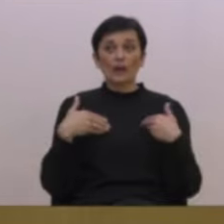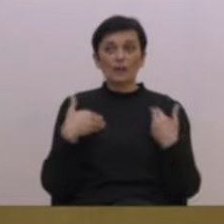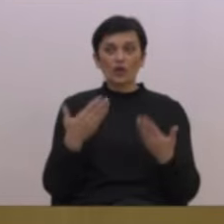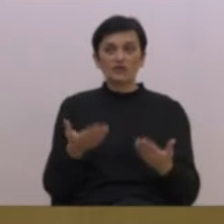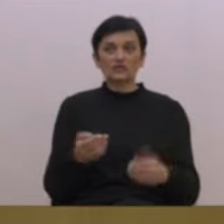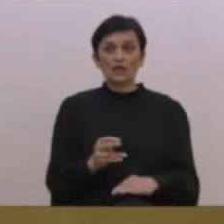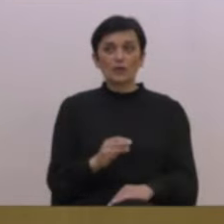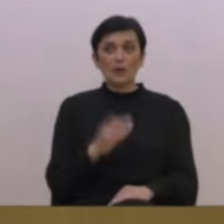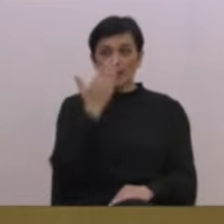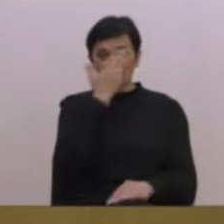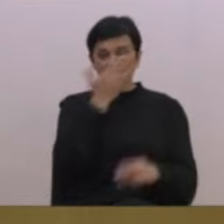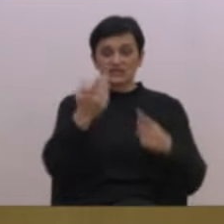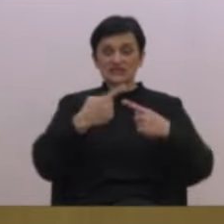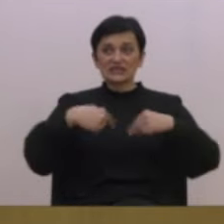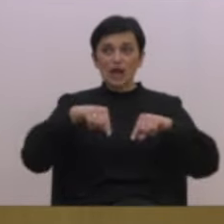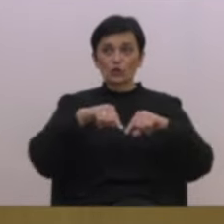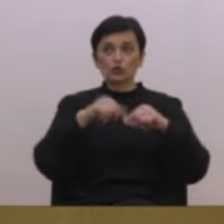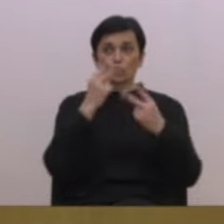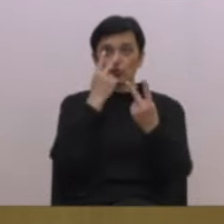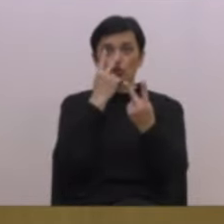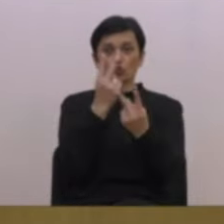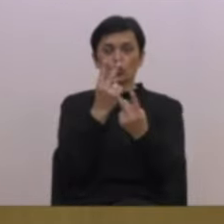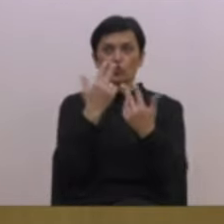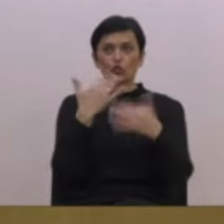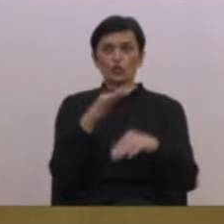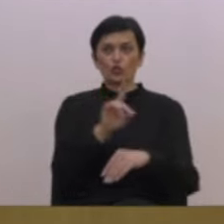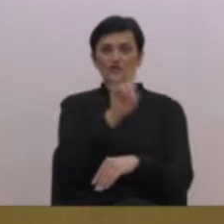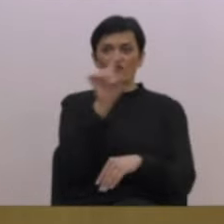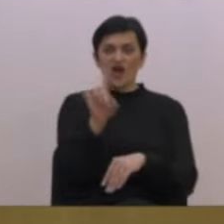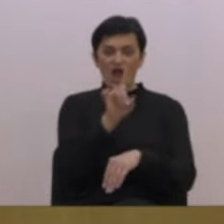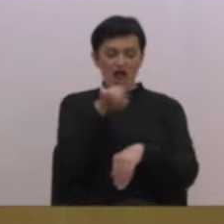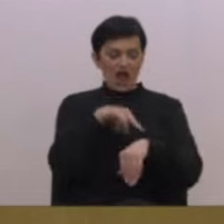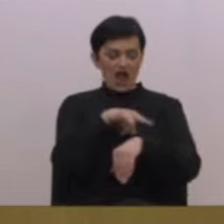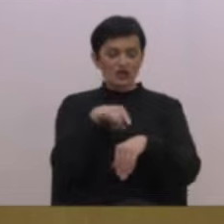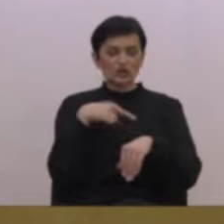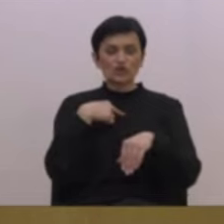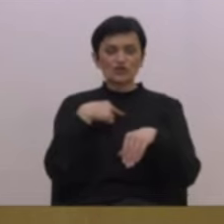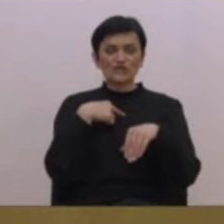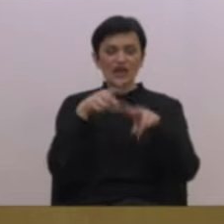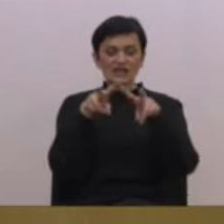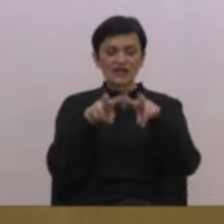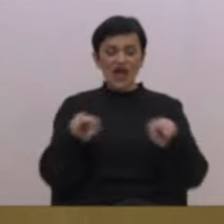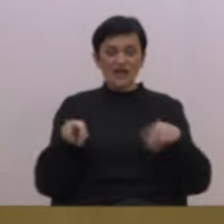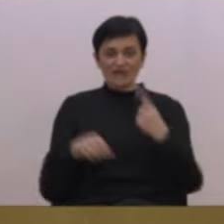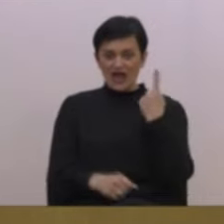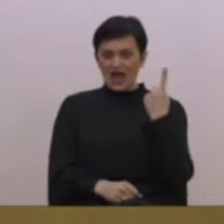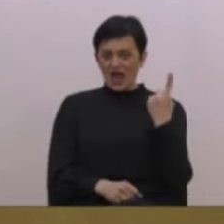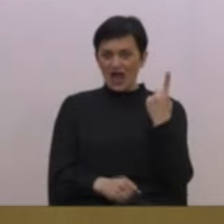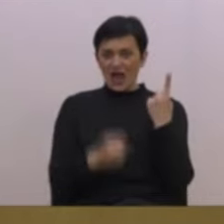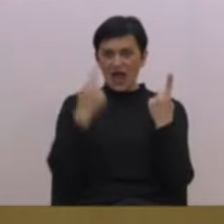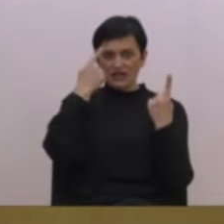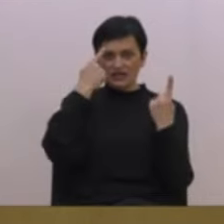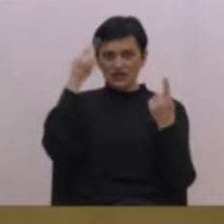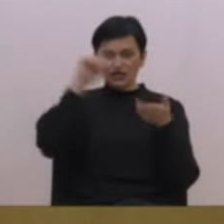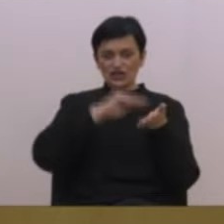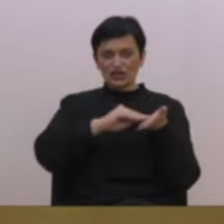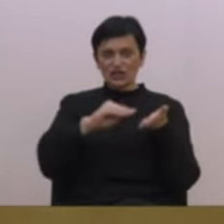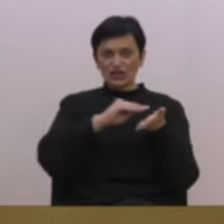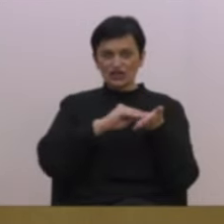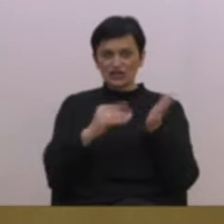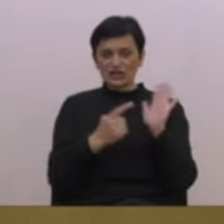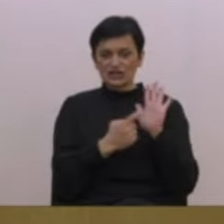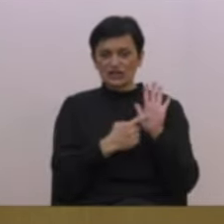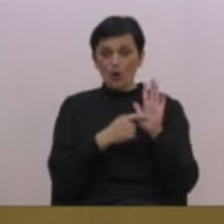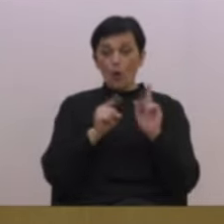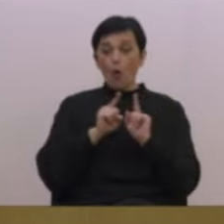მოგესალმებით. საზოგადოება უყურებს, რომ უკვე 1 საათია ჩვენ განვიხილავთ ერთ ინიციატივას და